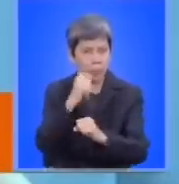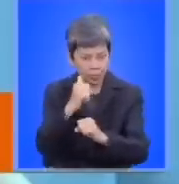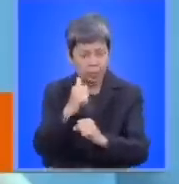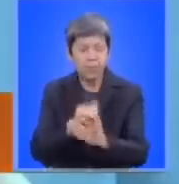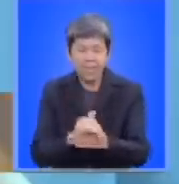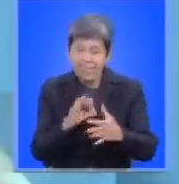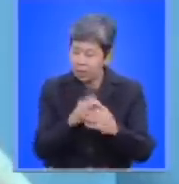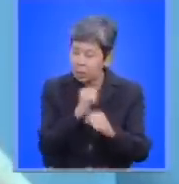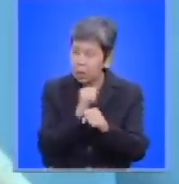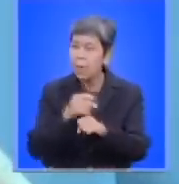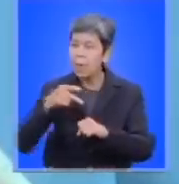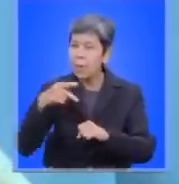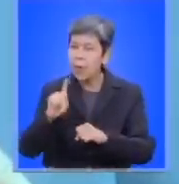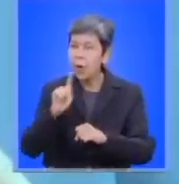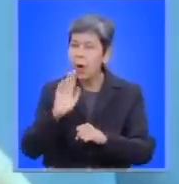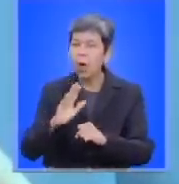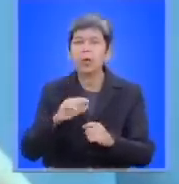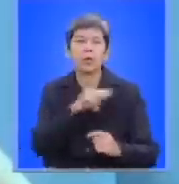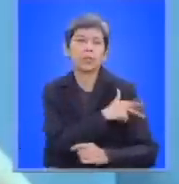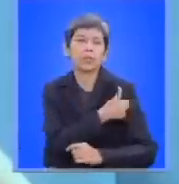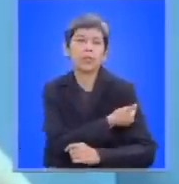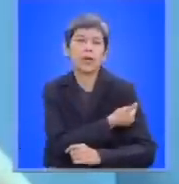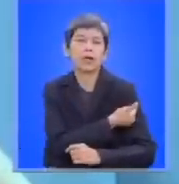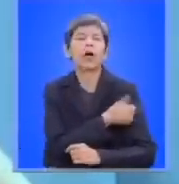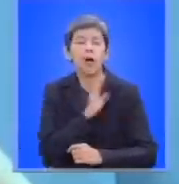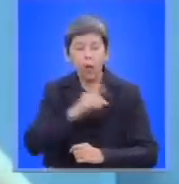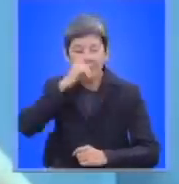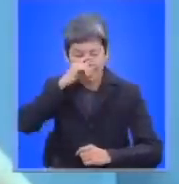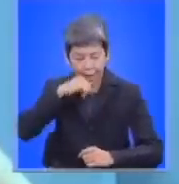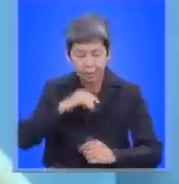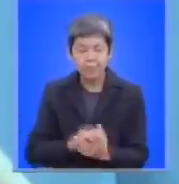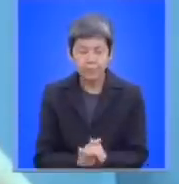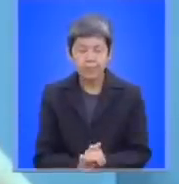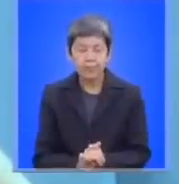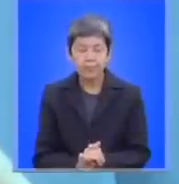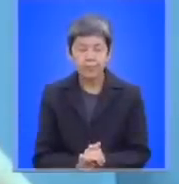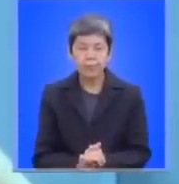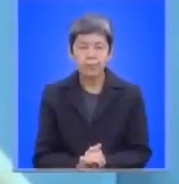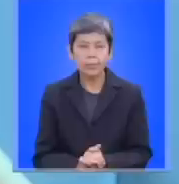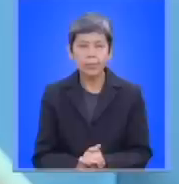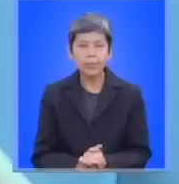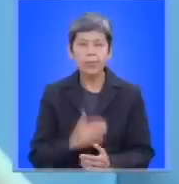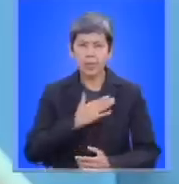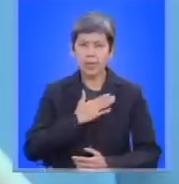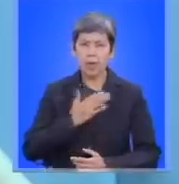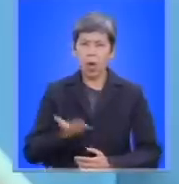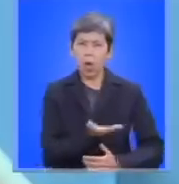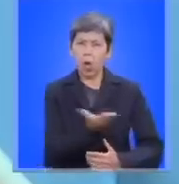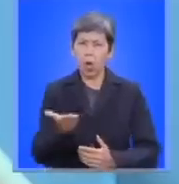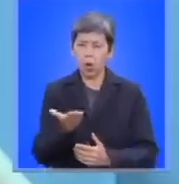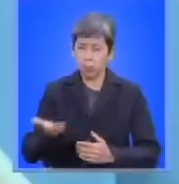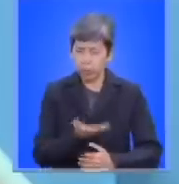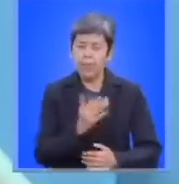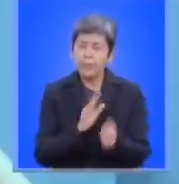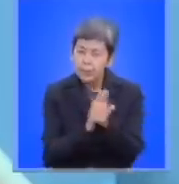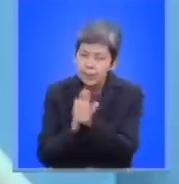สิ่งที่เป็นประโยชน์ต่อวงการแพทย์วงการสาธารณสุขของคนไทยนะครับก็ขอให้ทุกคนให้ก